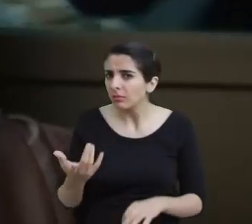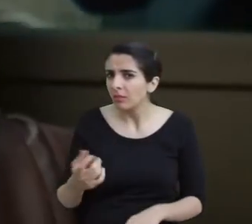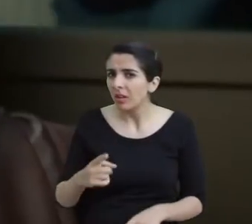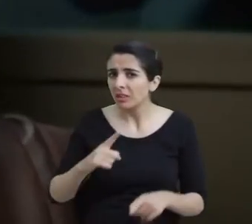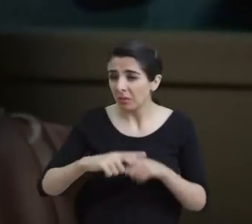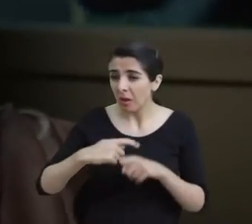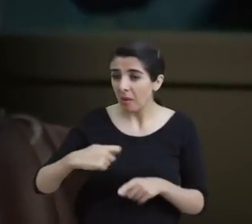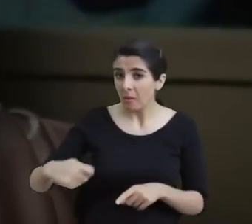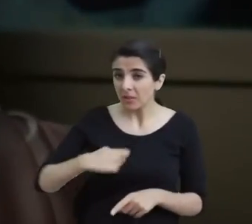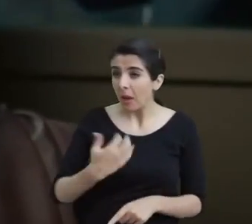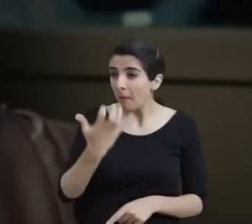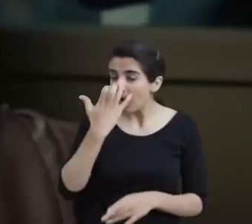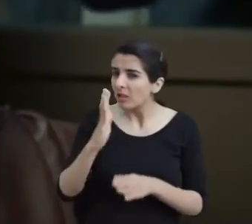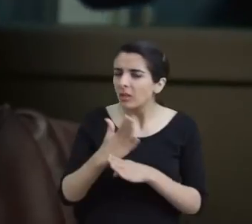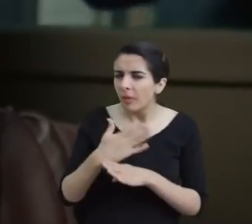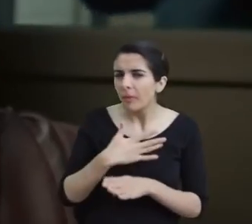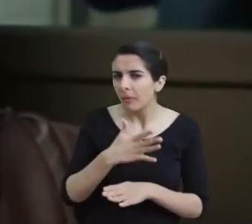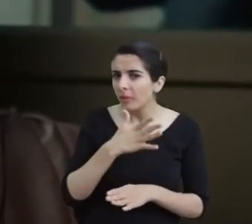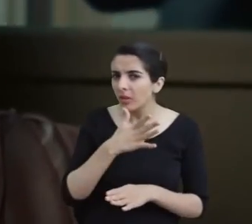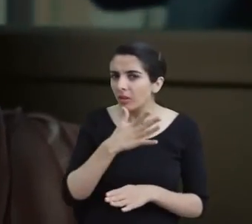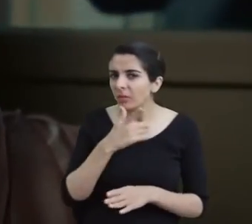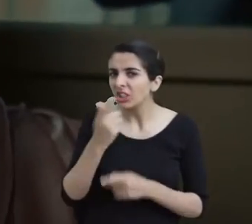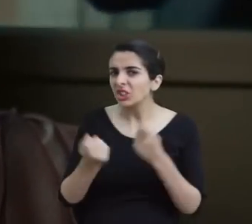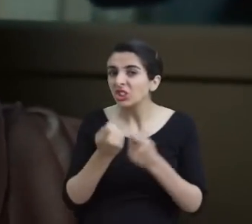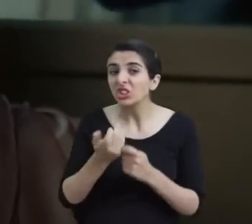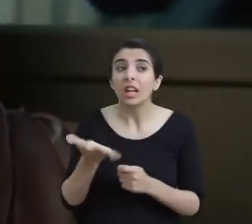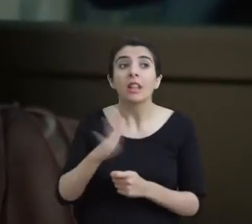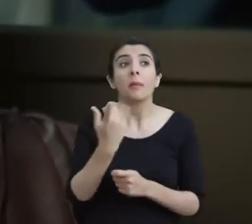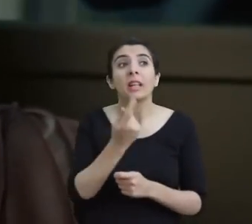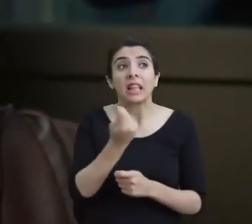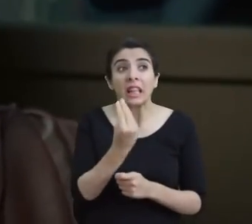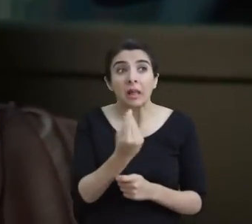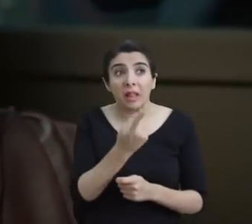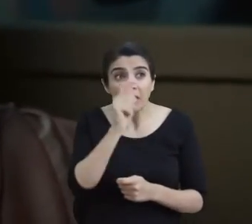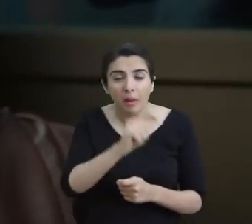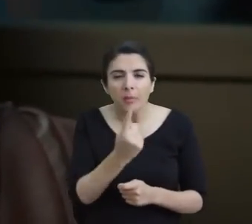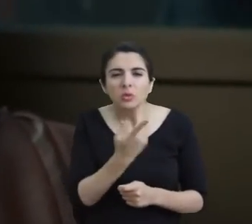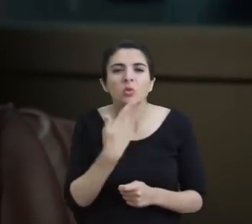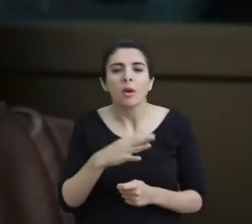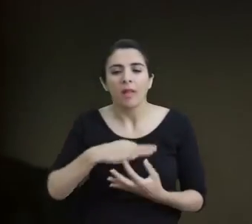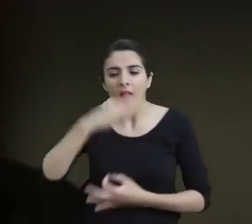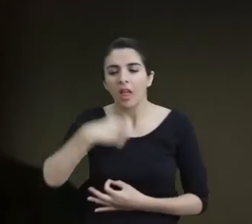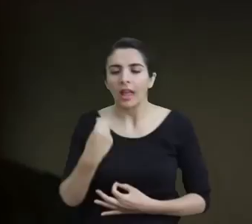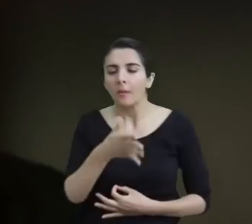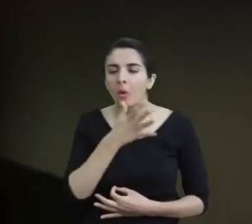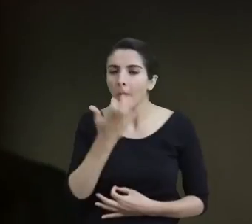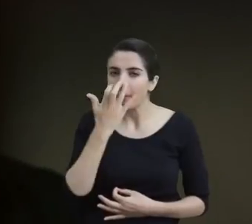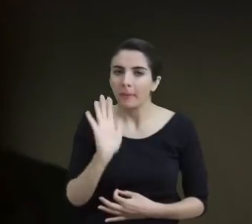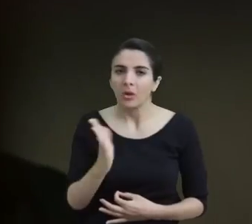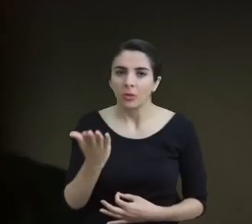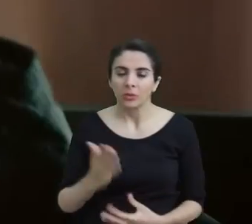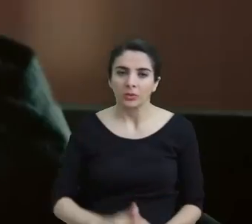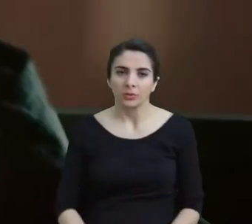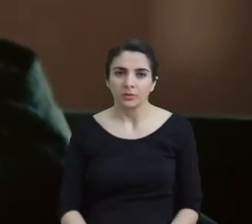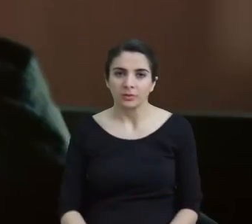Cemil'in bıçağının Lütnan'ı kesmemesinin tek nedeni ise işlerini benden daha iyi yapabilecek birini bulamamış olmalı. Cemil hafifçe gülümsedi.